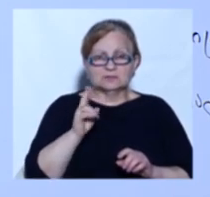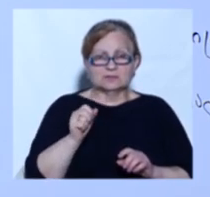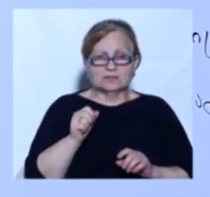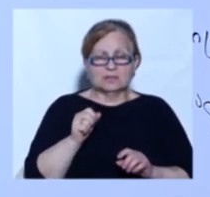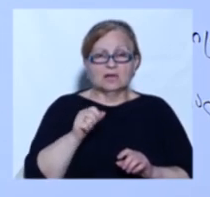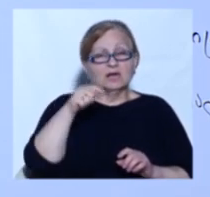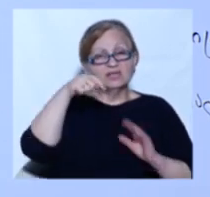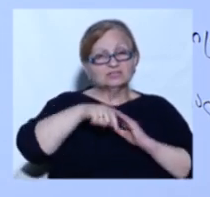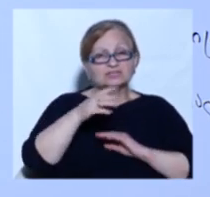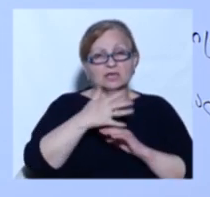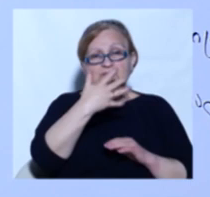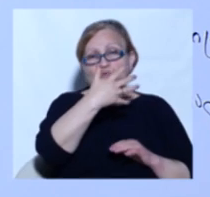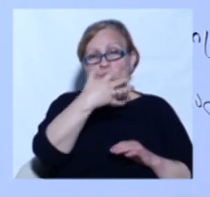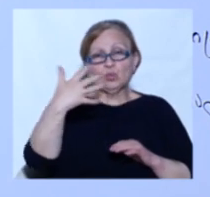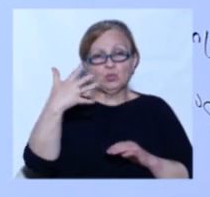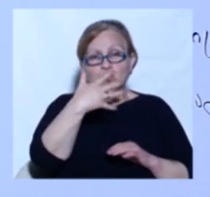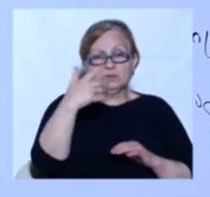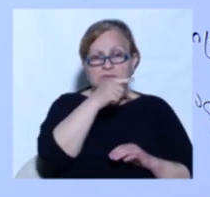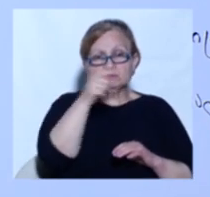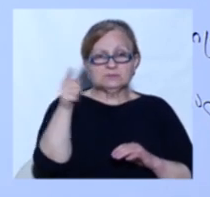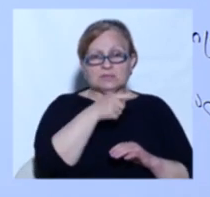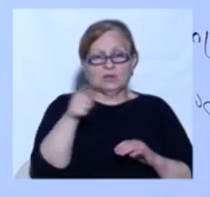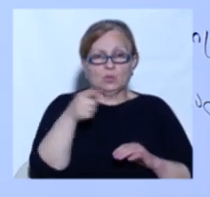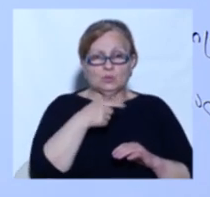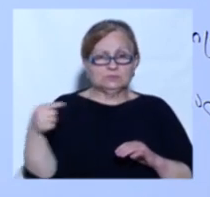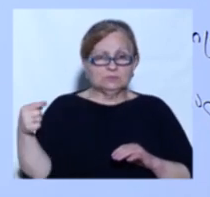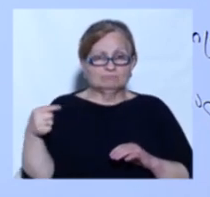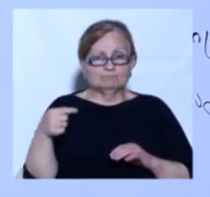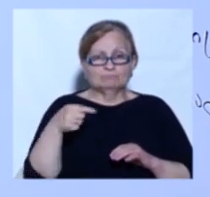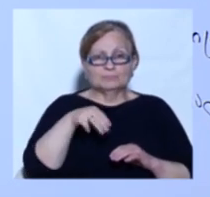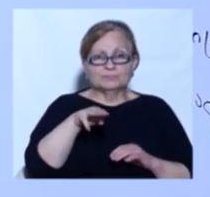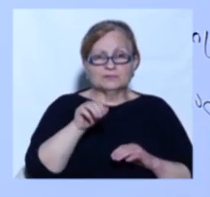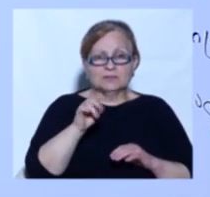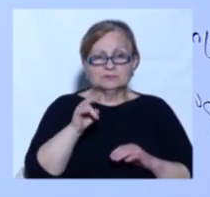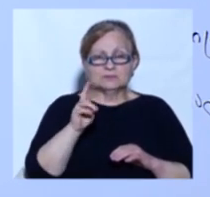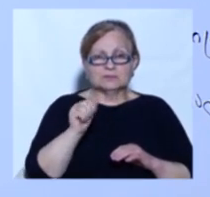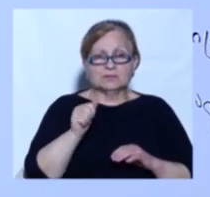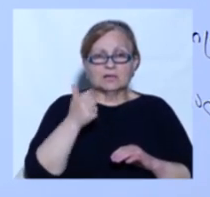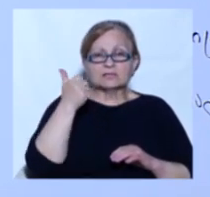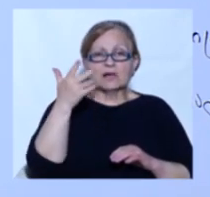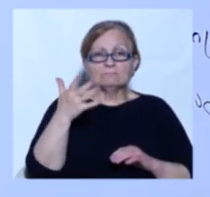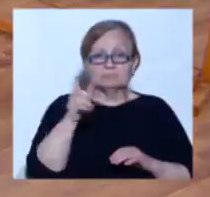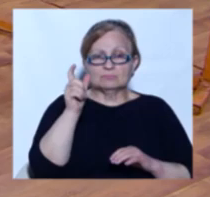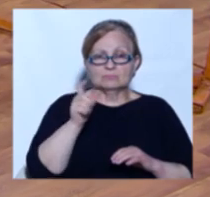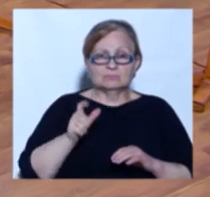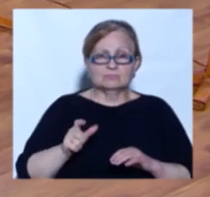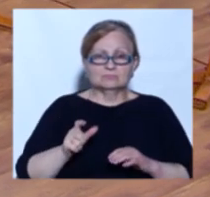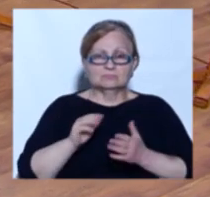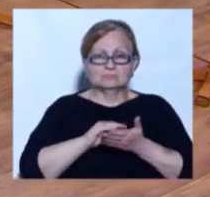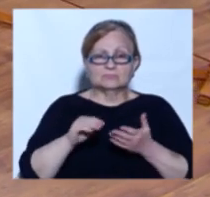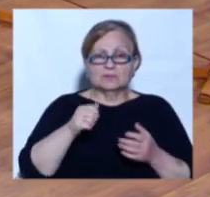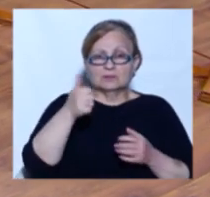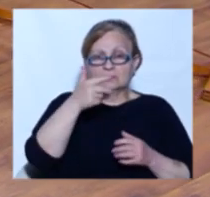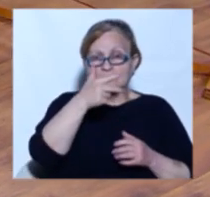5 სტრიქონისგან და წამიკითხავს, რომ ტანკას რამდენიმე პოეტიც წერდა. მაგალითად, პირველ სამ